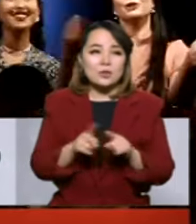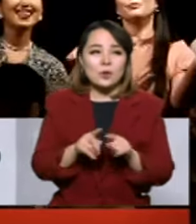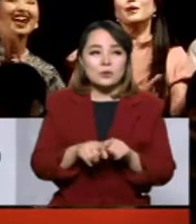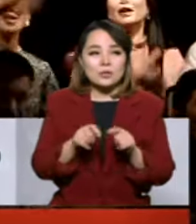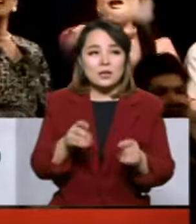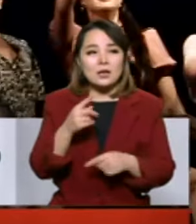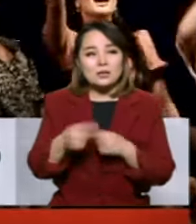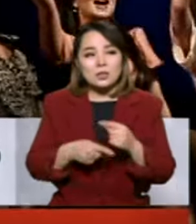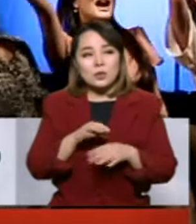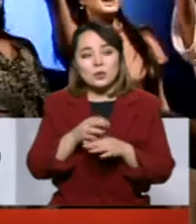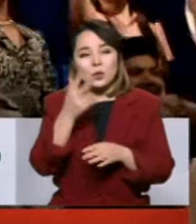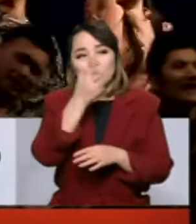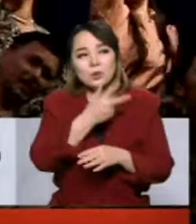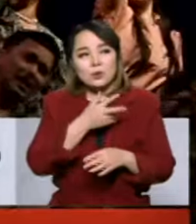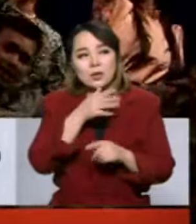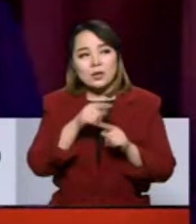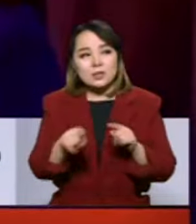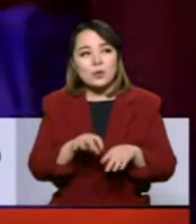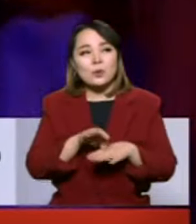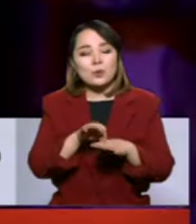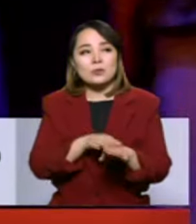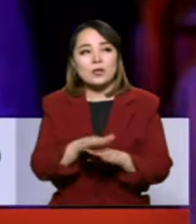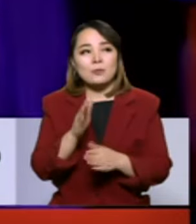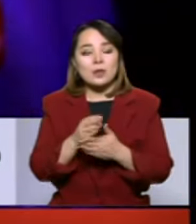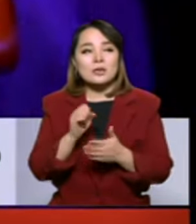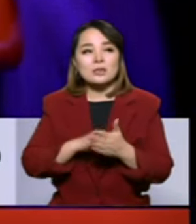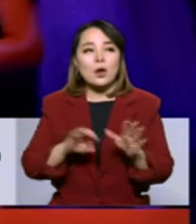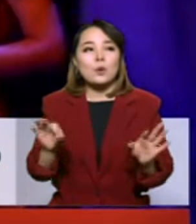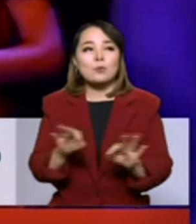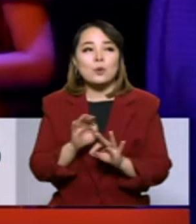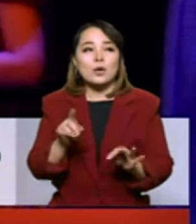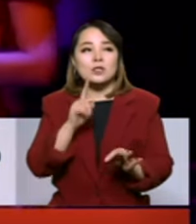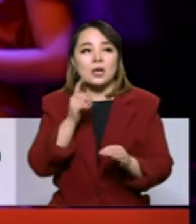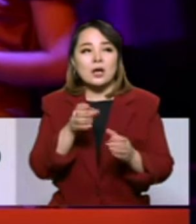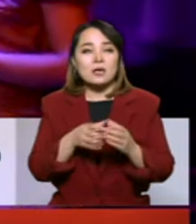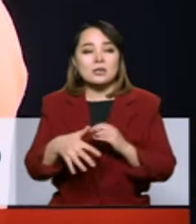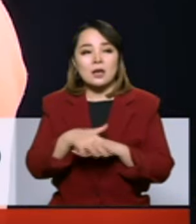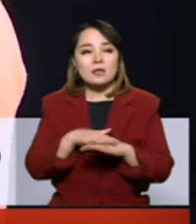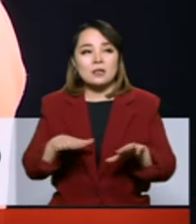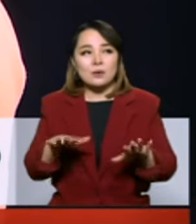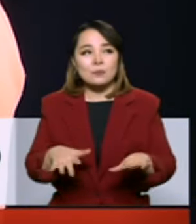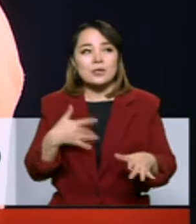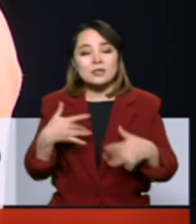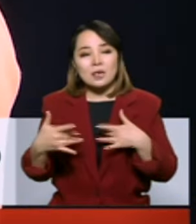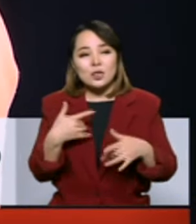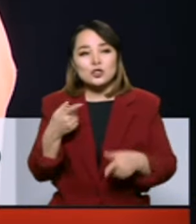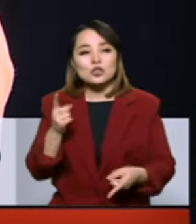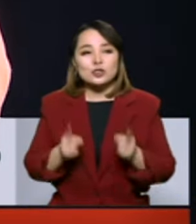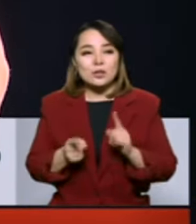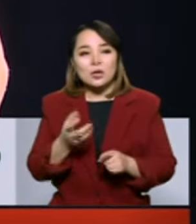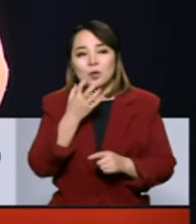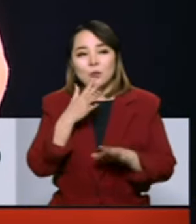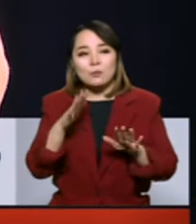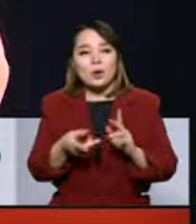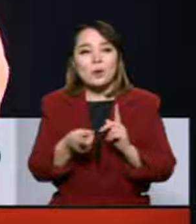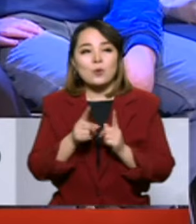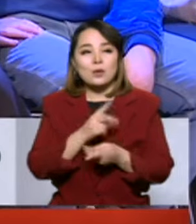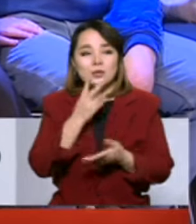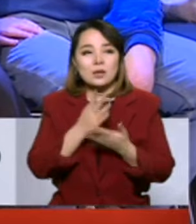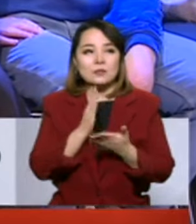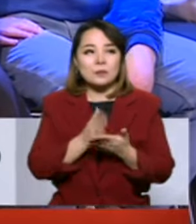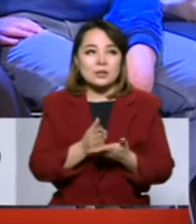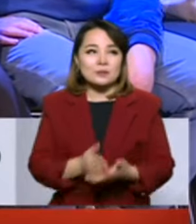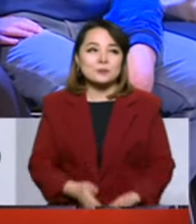Бұл дәстүр 3 жылдан бері жалғасып келеді. Себебі музыкалық жас көрермен театры олар үшін шынымен жылы орынға айналды.